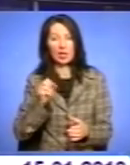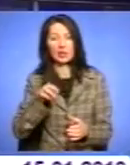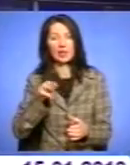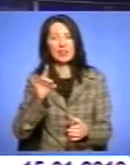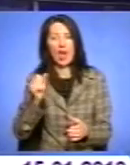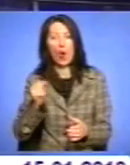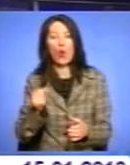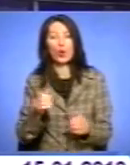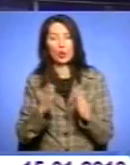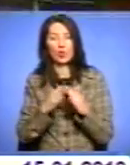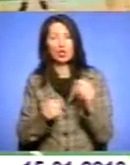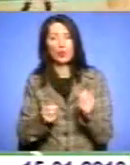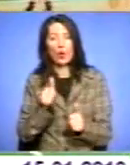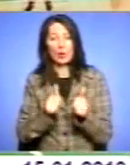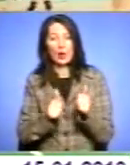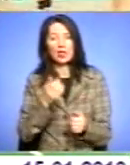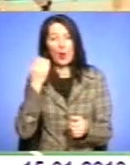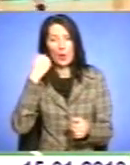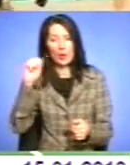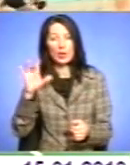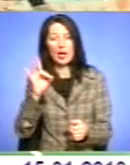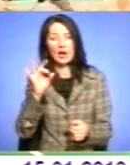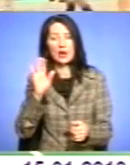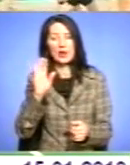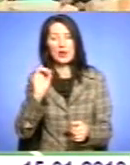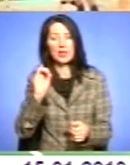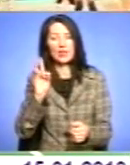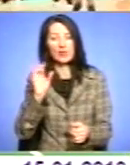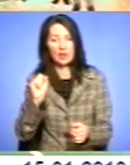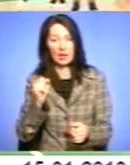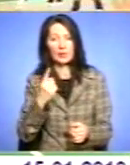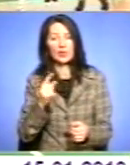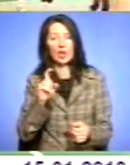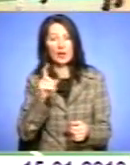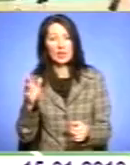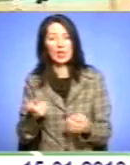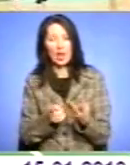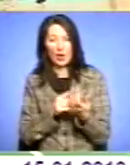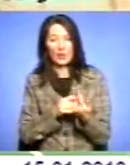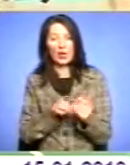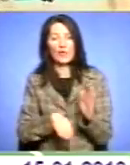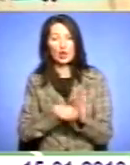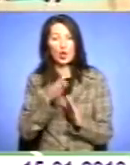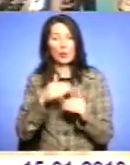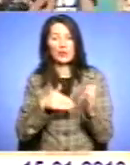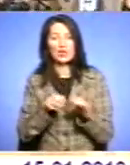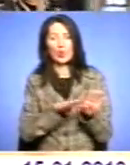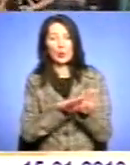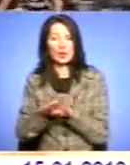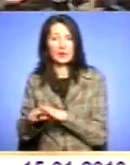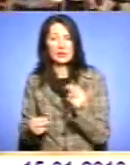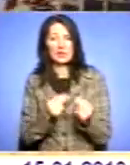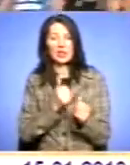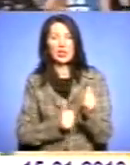Рівненську Регіну. З перших хвилин під обічні Андрія Романовича вели рахунок. На високому професійному рівні зіграла лідер